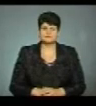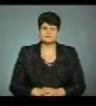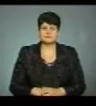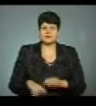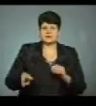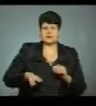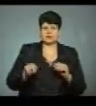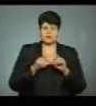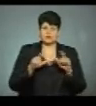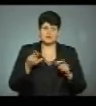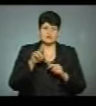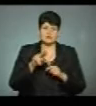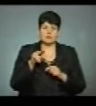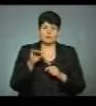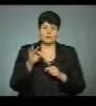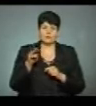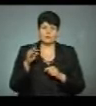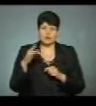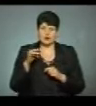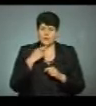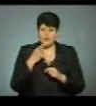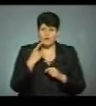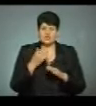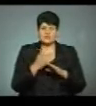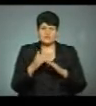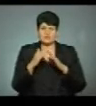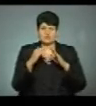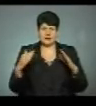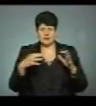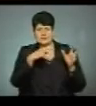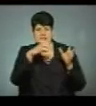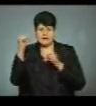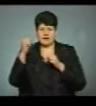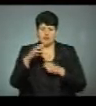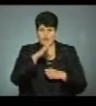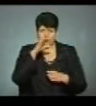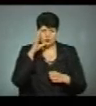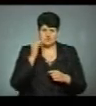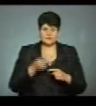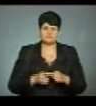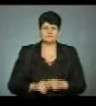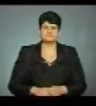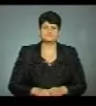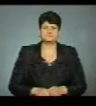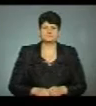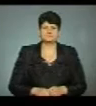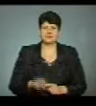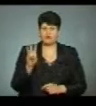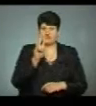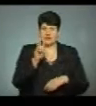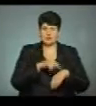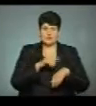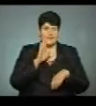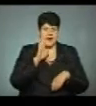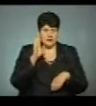Директор школи Ярослав Потурай розповідає, частину даху зірвало вночі. Про це йому повідомив працівник котельні. О 3 годині